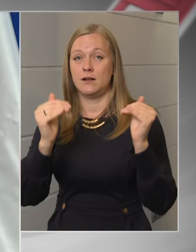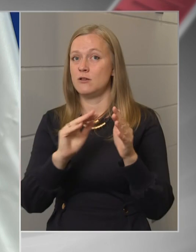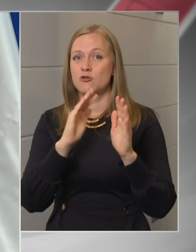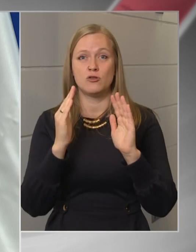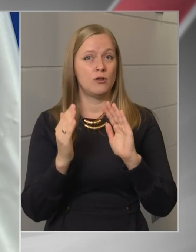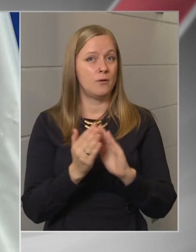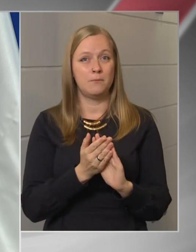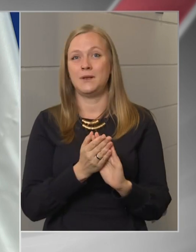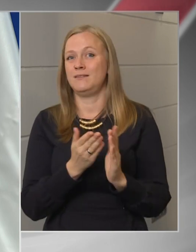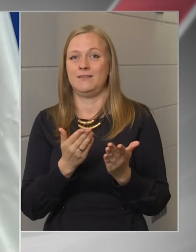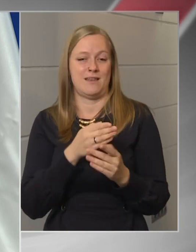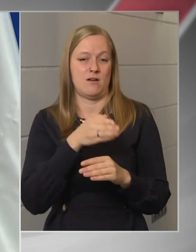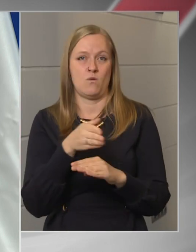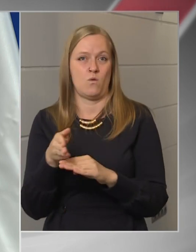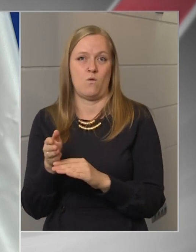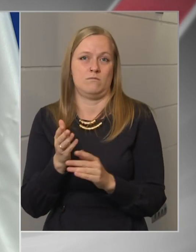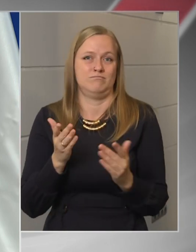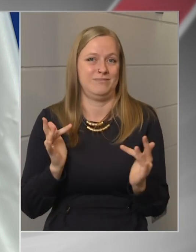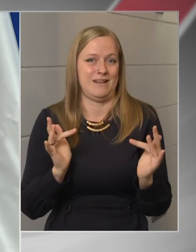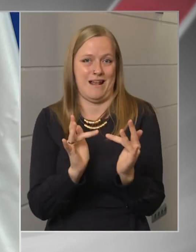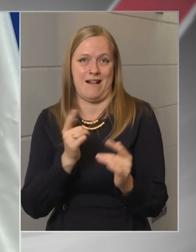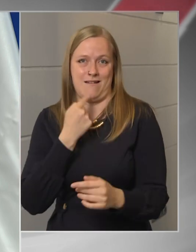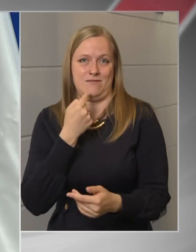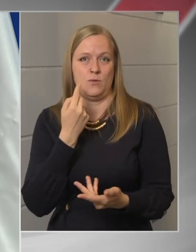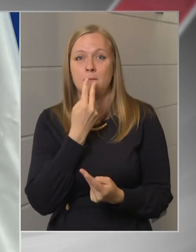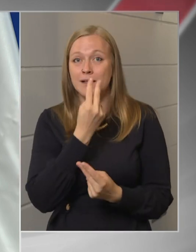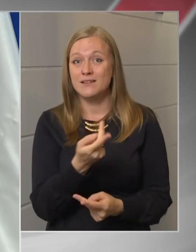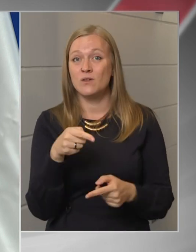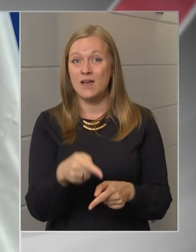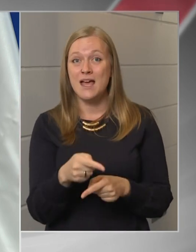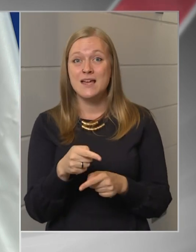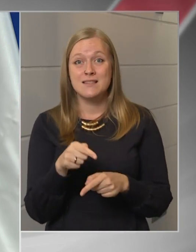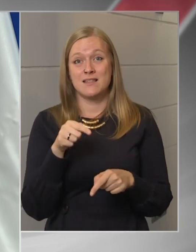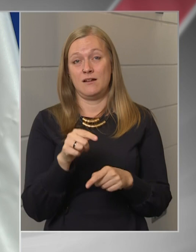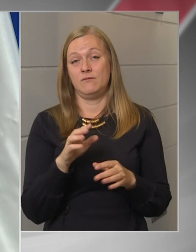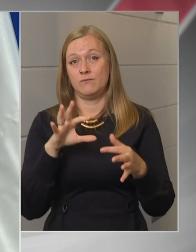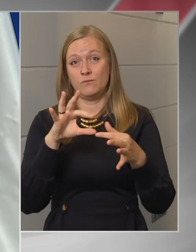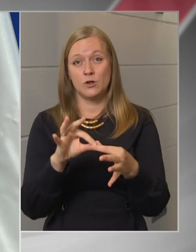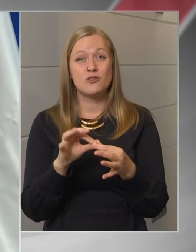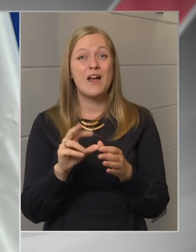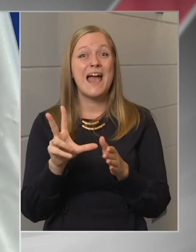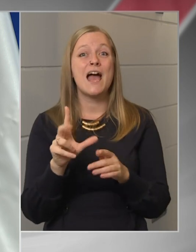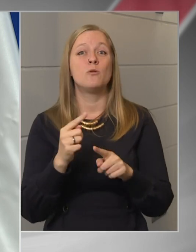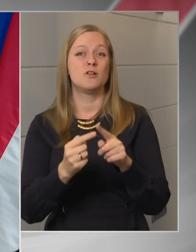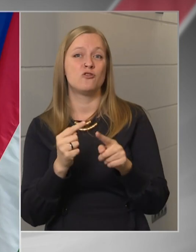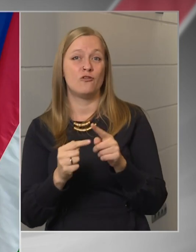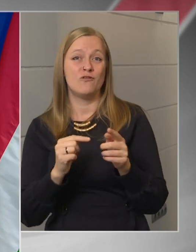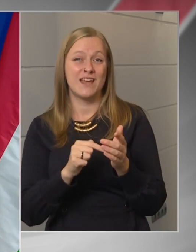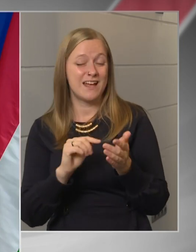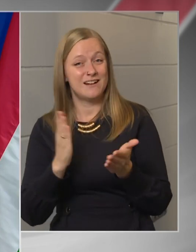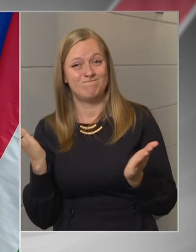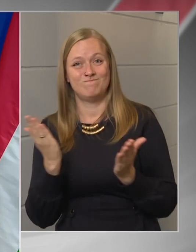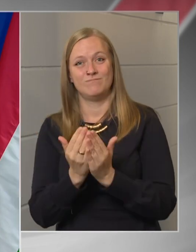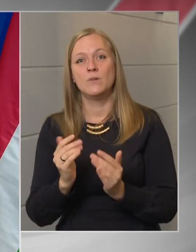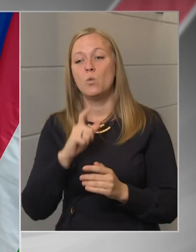benchmarknak, ajánlásnak ellenmond. Ha megnézzük, akkor egyébként az erre vonatkozó benchmark 3,5 szeresét kell ma megfizetnünk